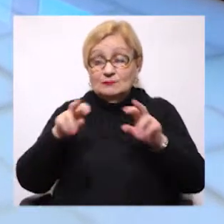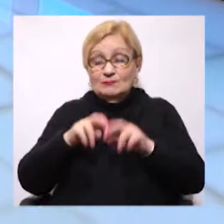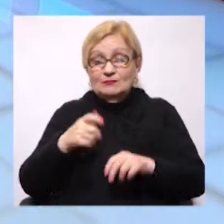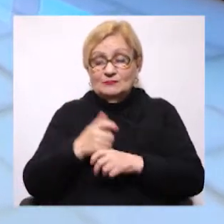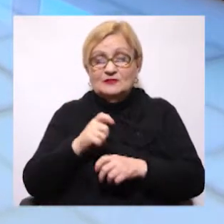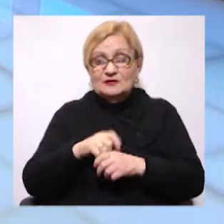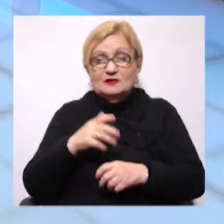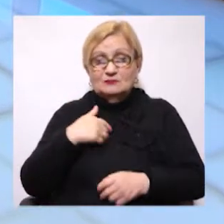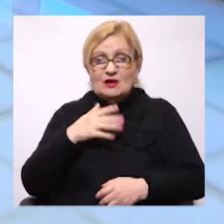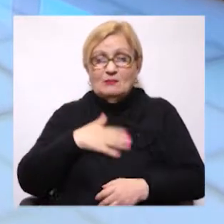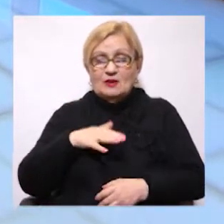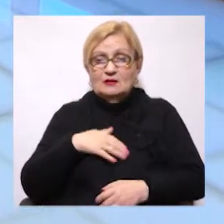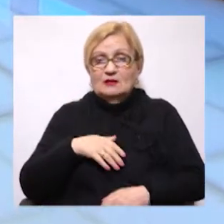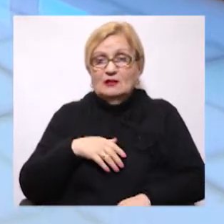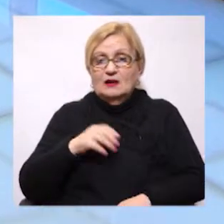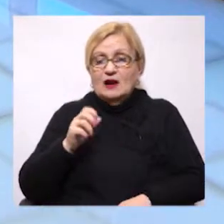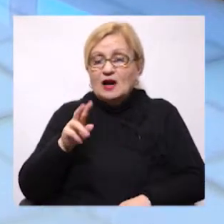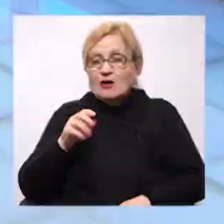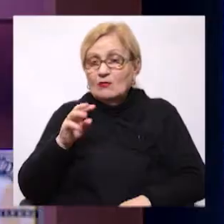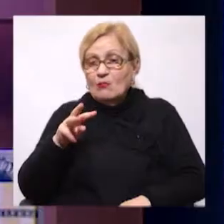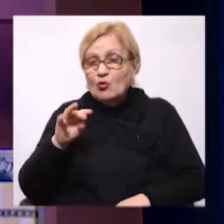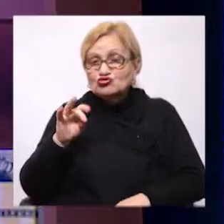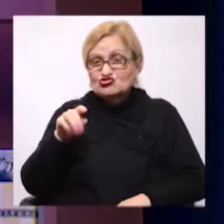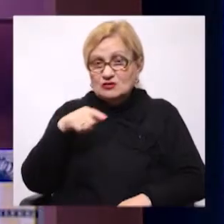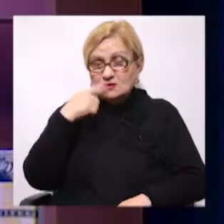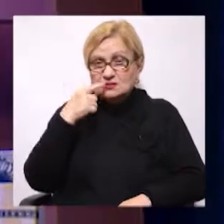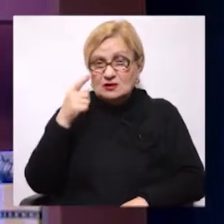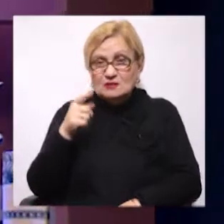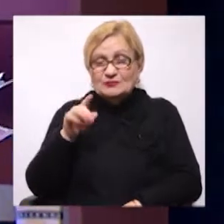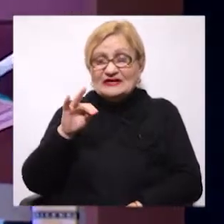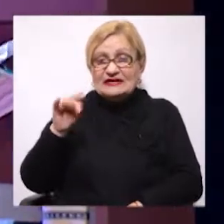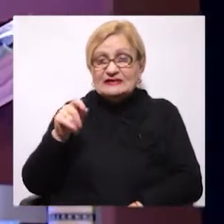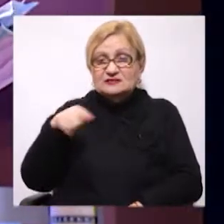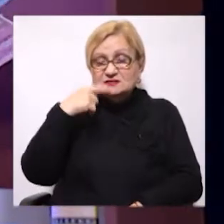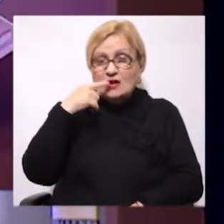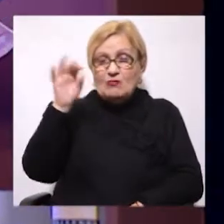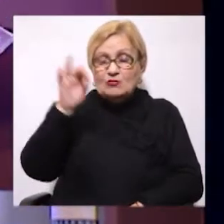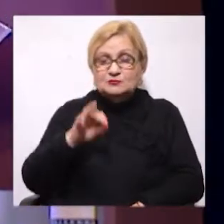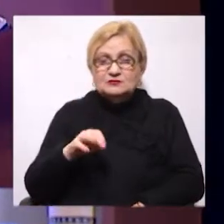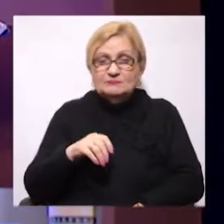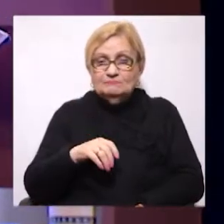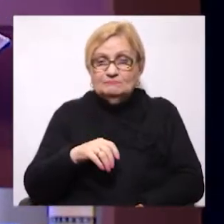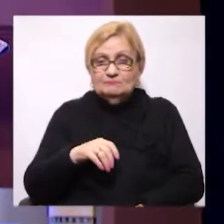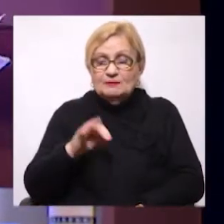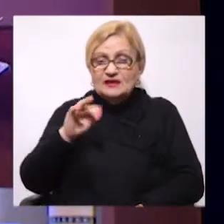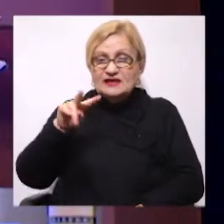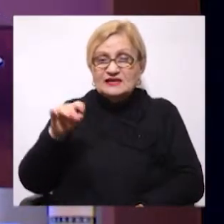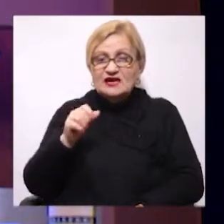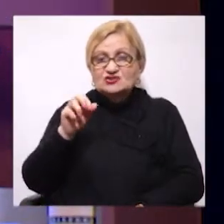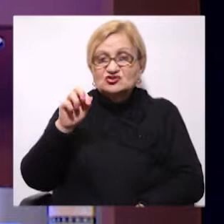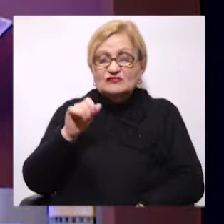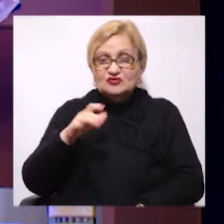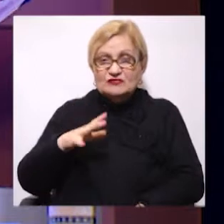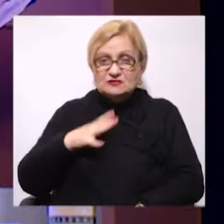მე ძალიან ბედნიერი ვიქნები. აი აკა მორჩილაძეს თავის ქართულის რვეულებში ილიაზე ესეთი რამ აქვს ნათქვამი. ილია